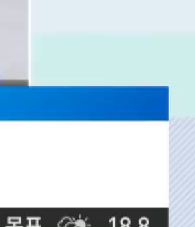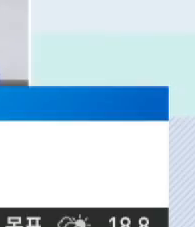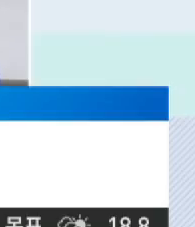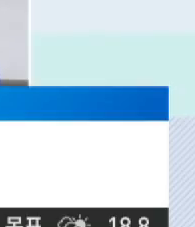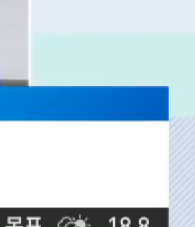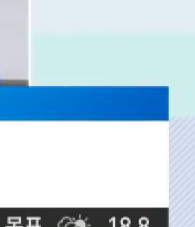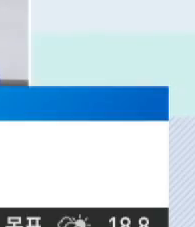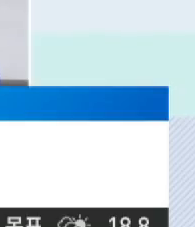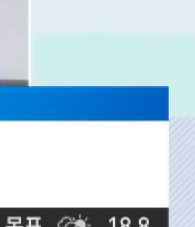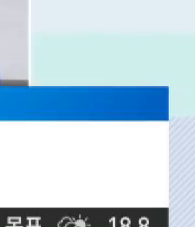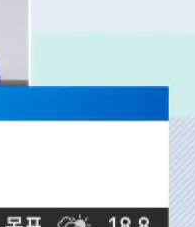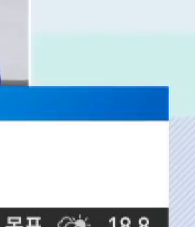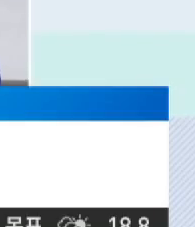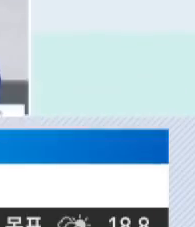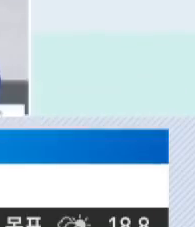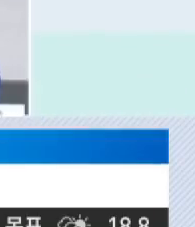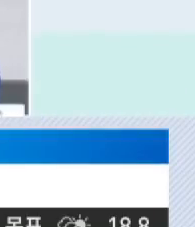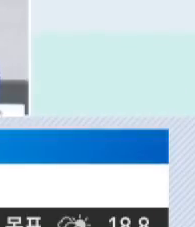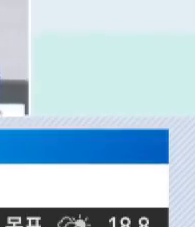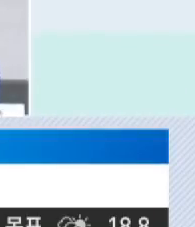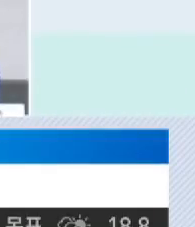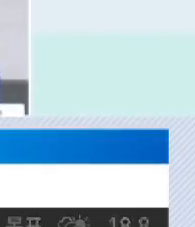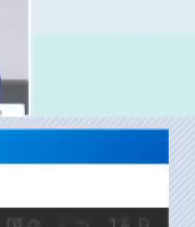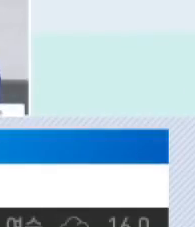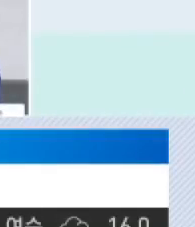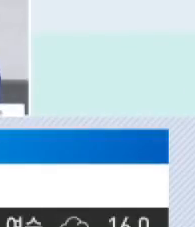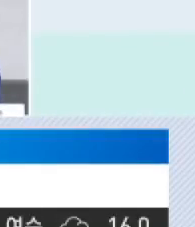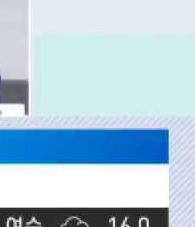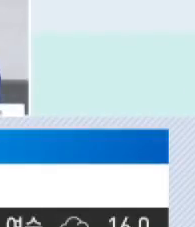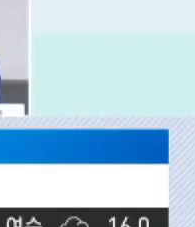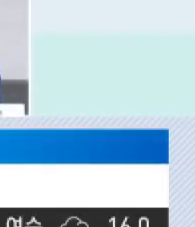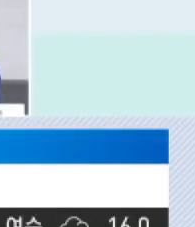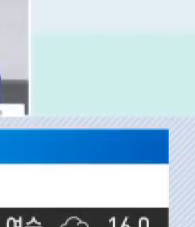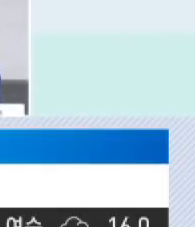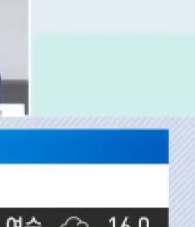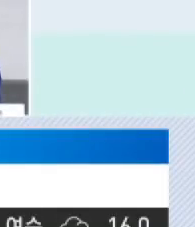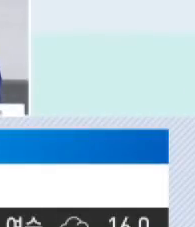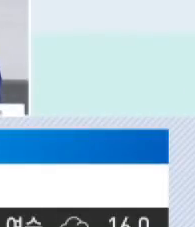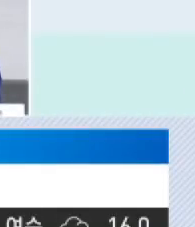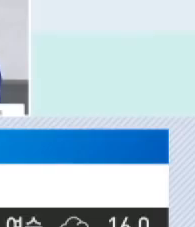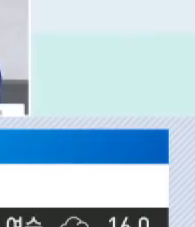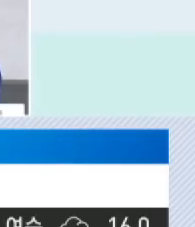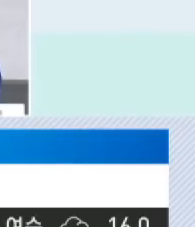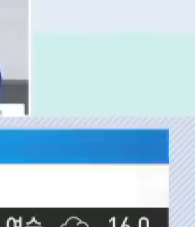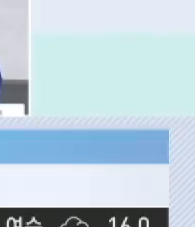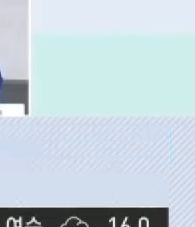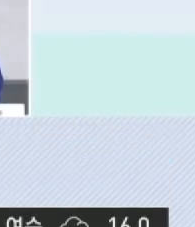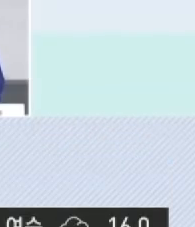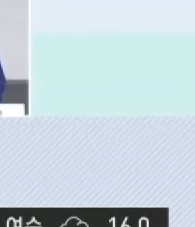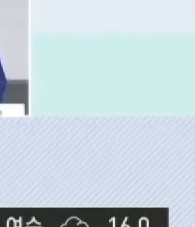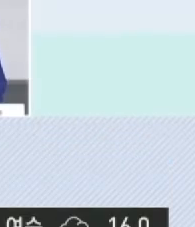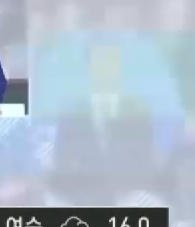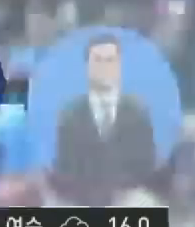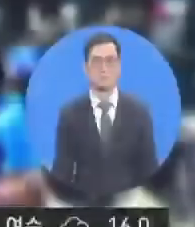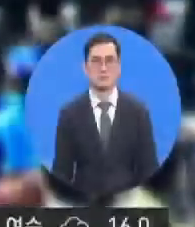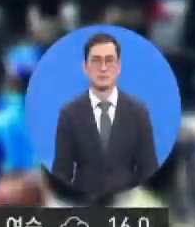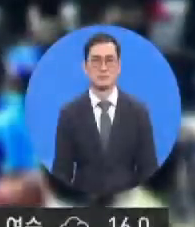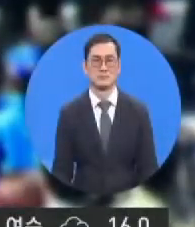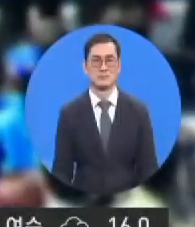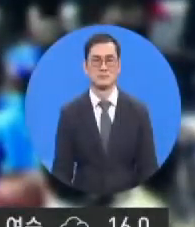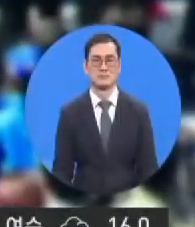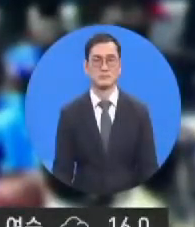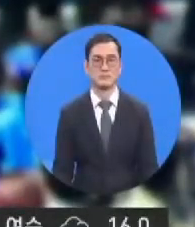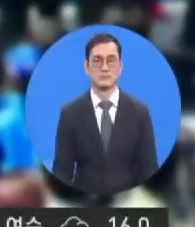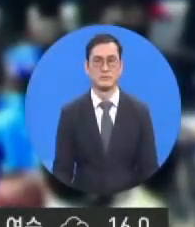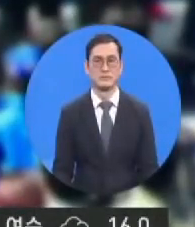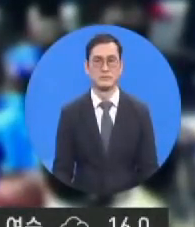비결이 뭐냐라고 질문했더니 이스라엘 총리가 한국에서 배웠다. 이렇게 답변했습니다. 자, 박 후보가